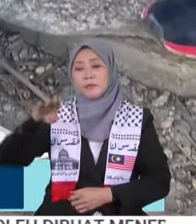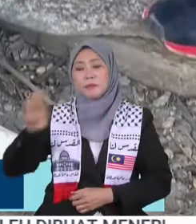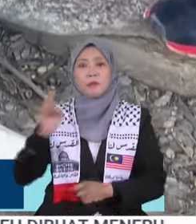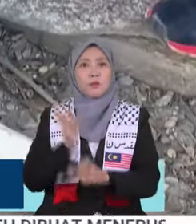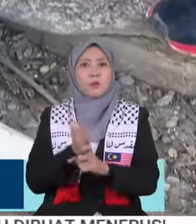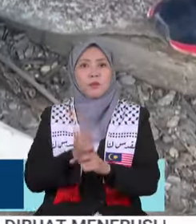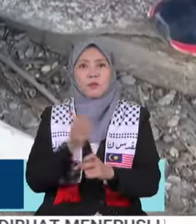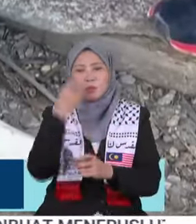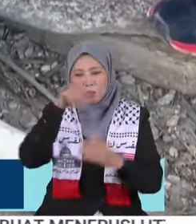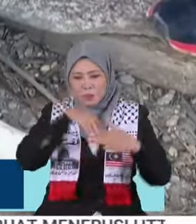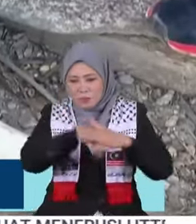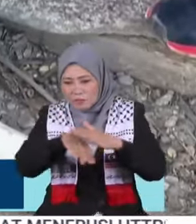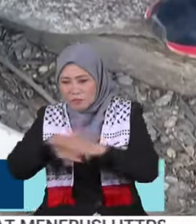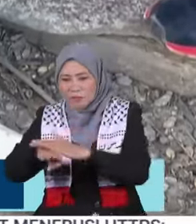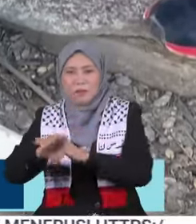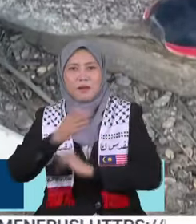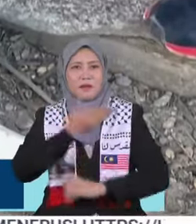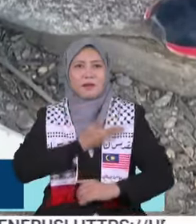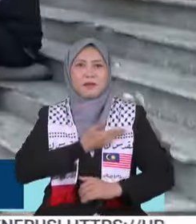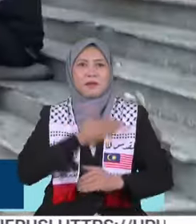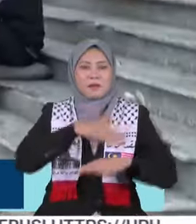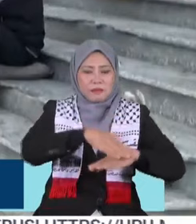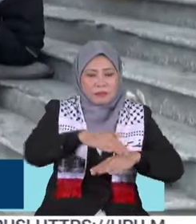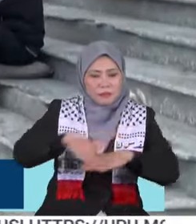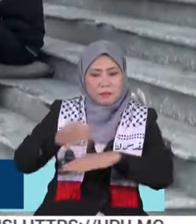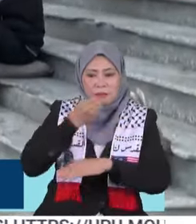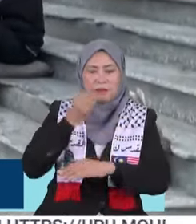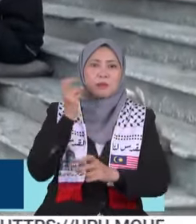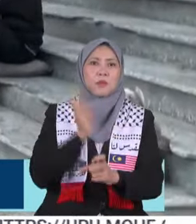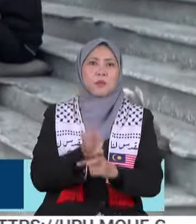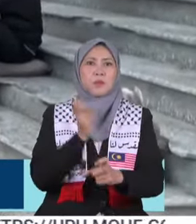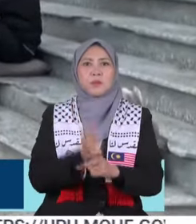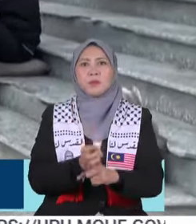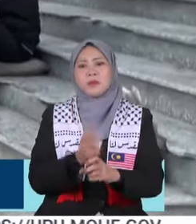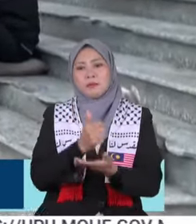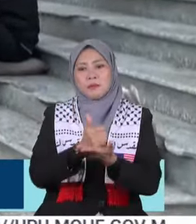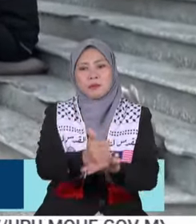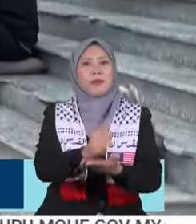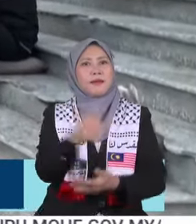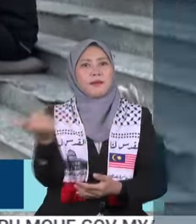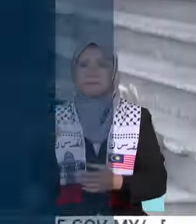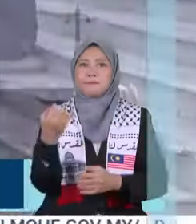tertentu untuk mengakses utara Gaza bagi penghantaran makanan dan bantuan lain.